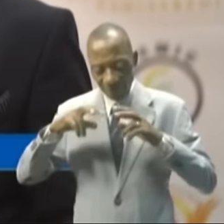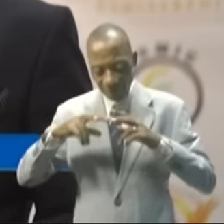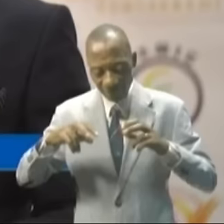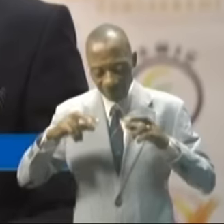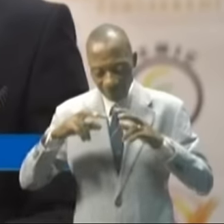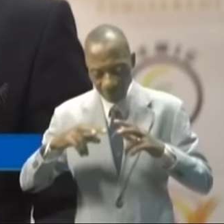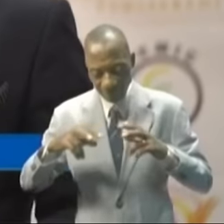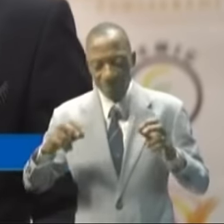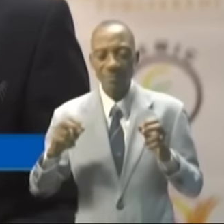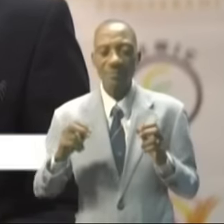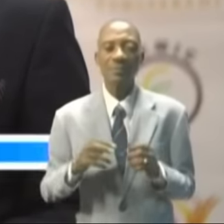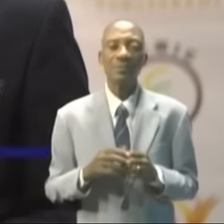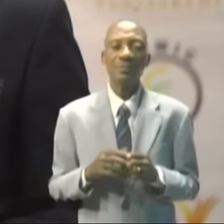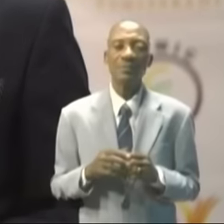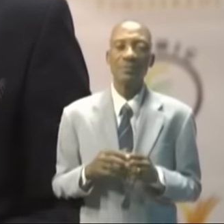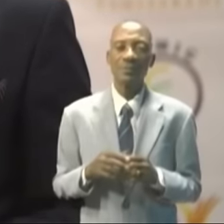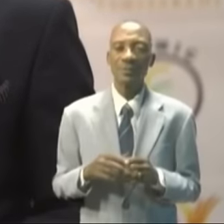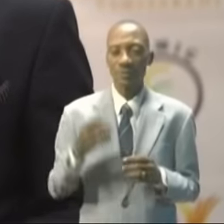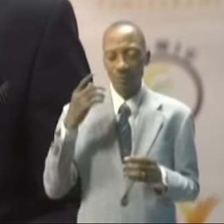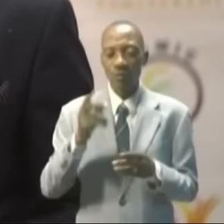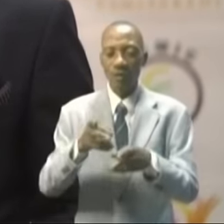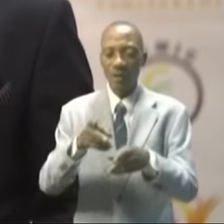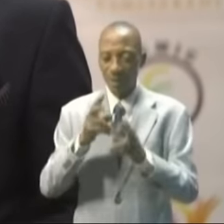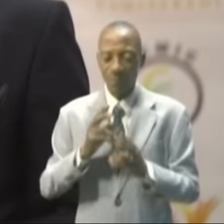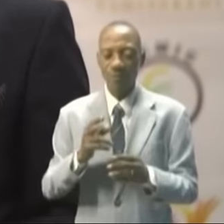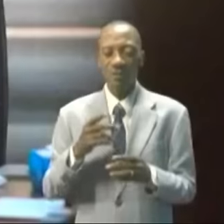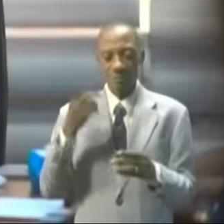ou bien que ce soit, tout le corps. Alors,